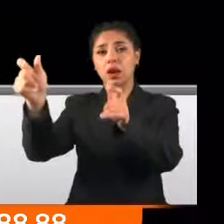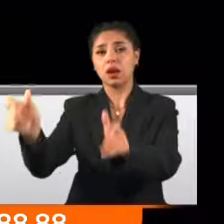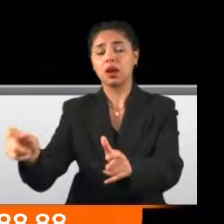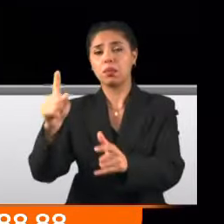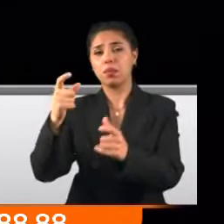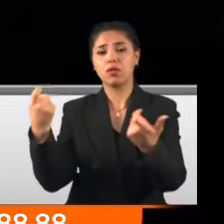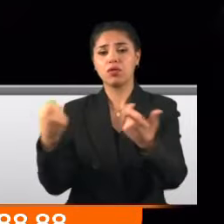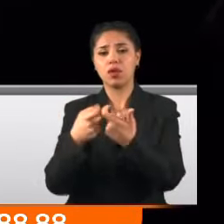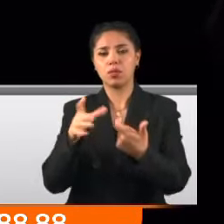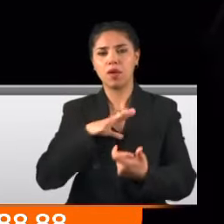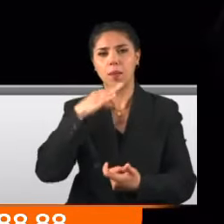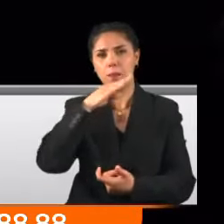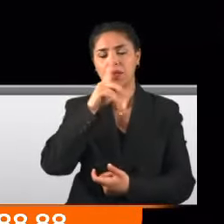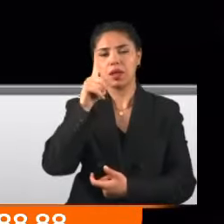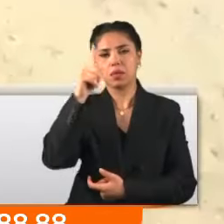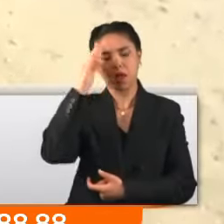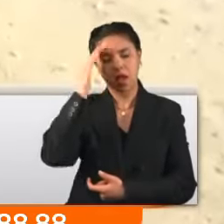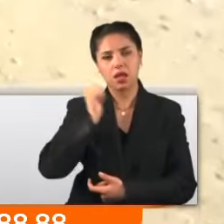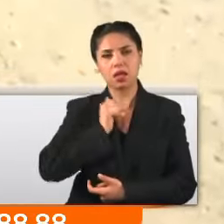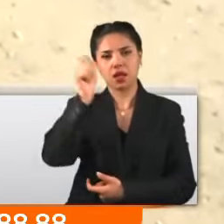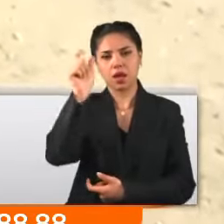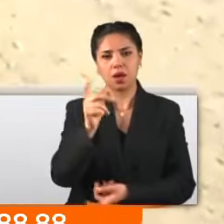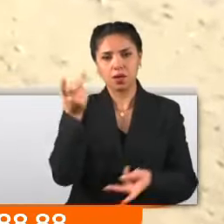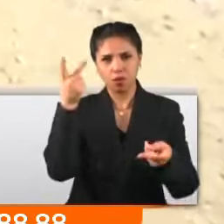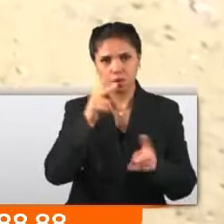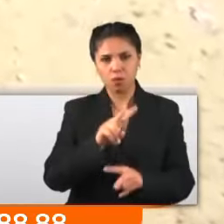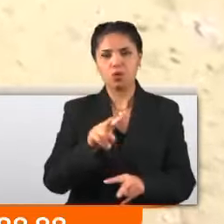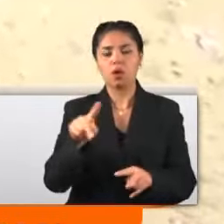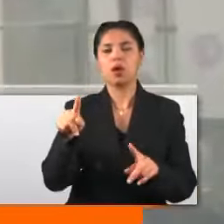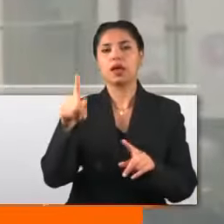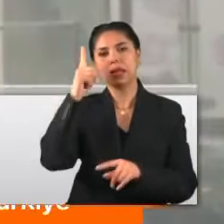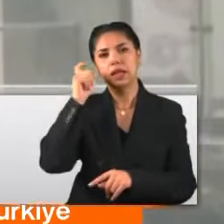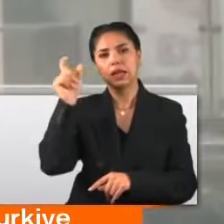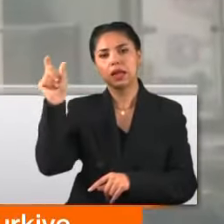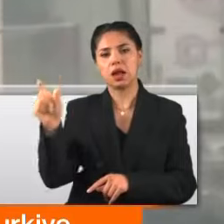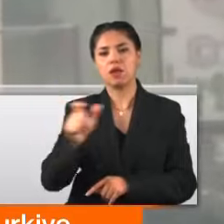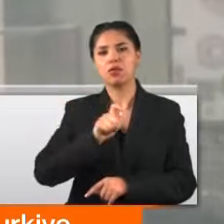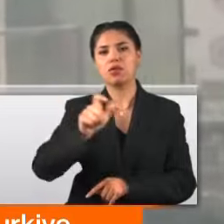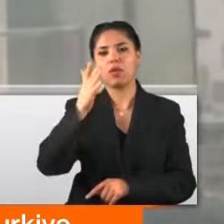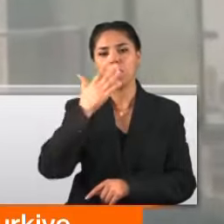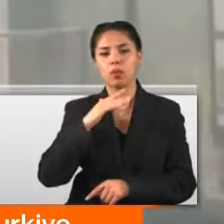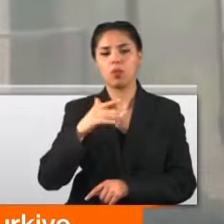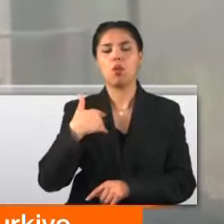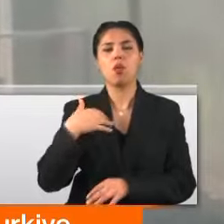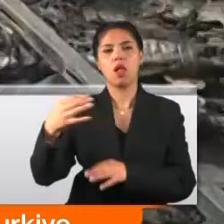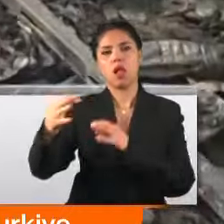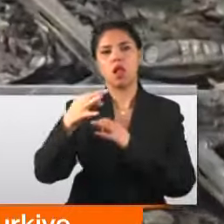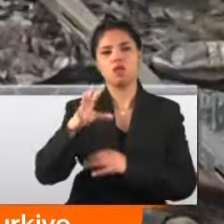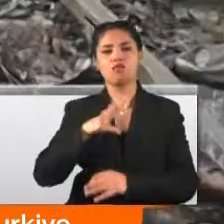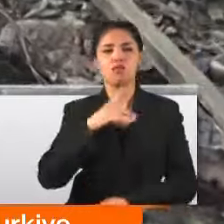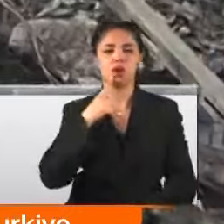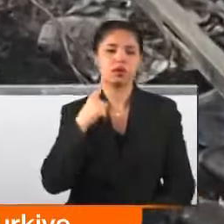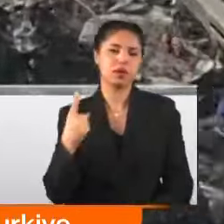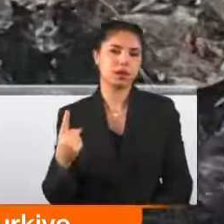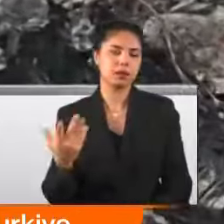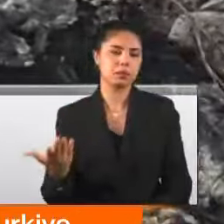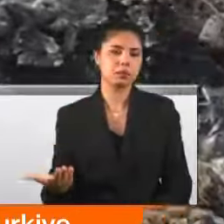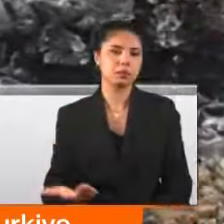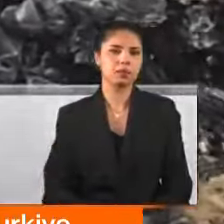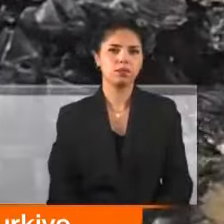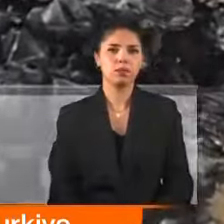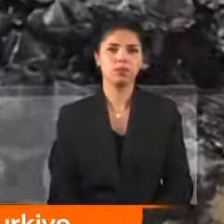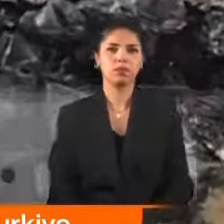Bir Mısır askeri hayatını kaybetti. Tel Aviv detay vermekten çekindi. Sadece iletişim halindeyiz diyebildi.